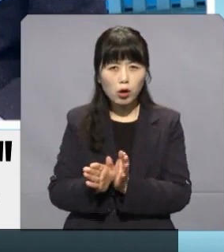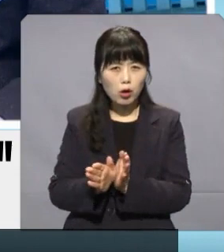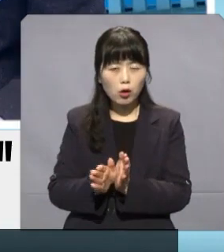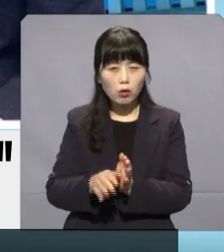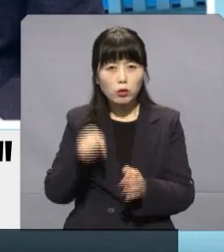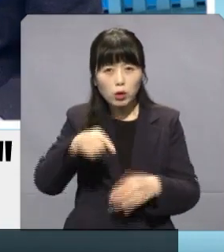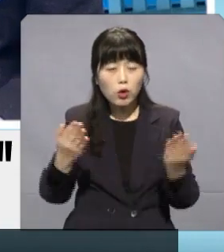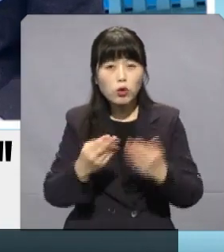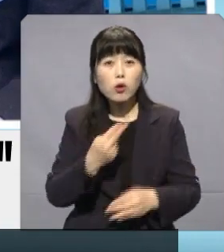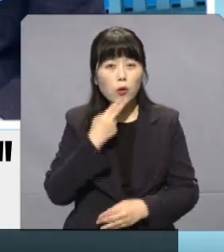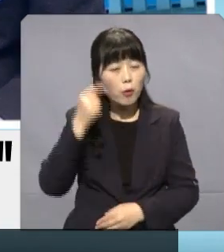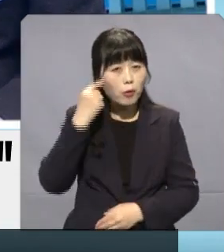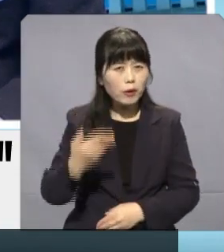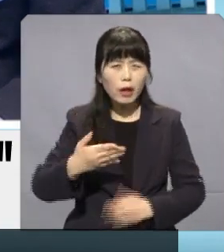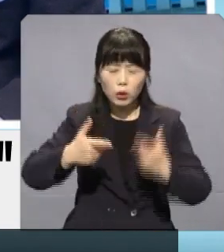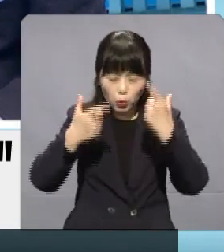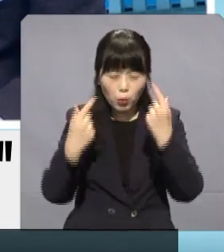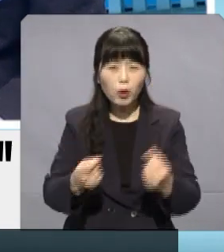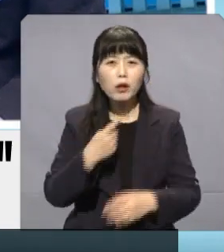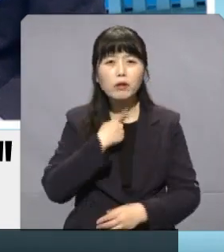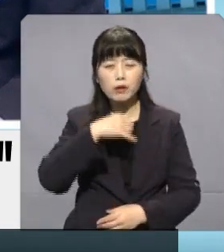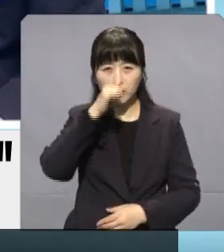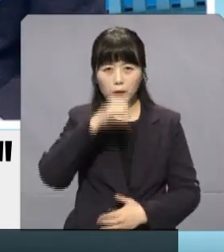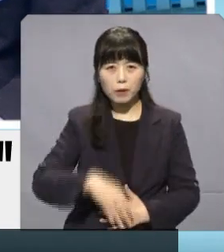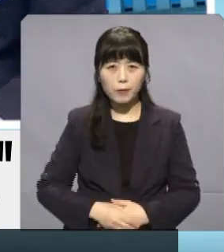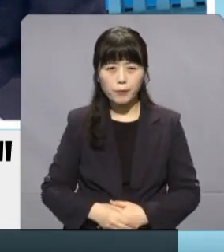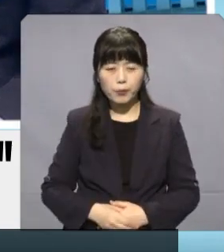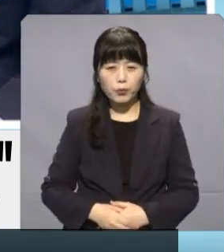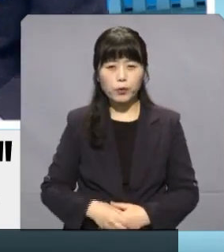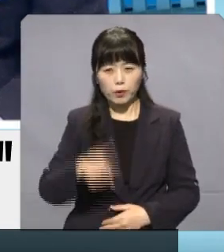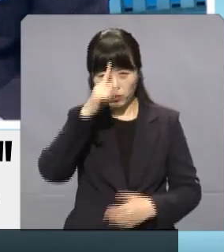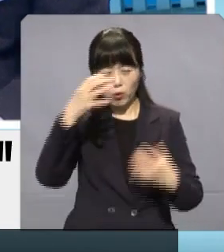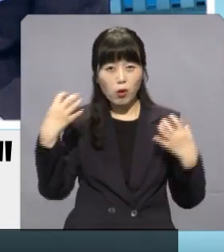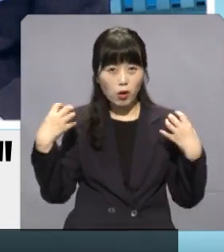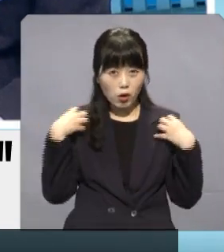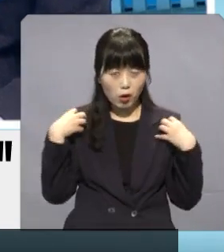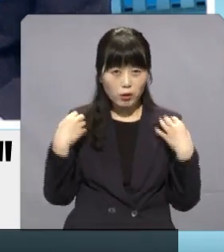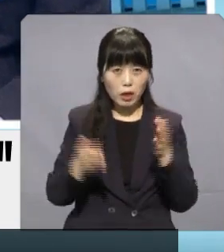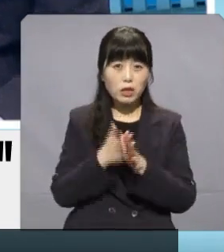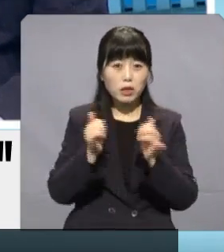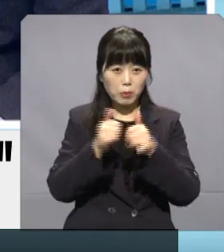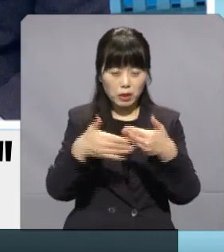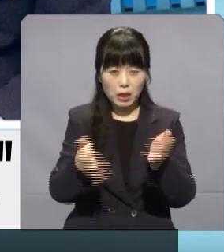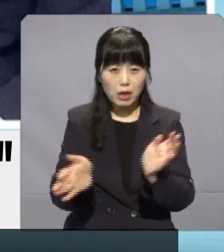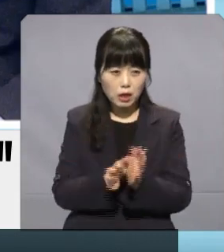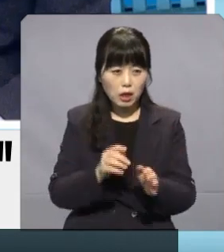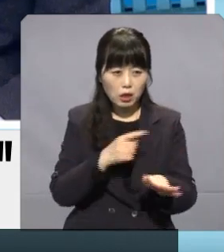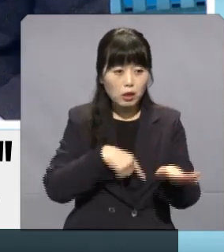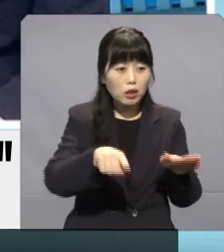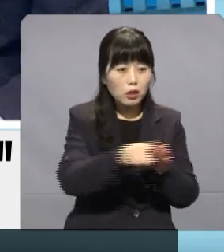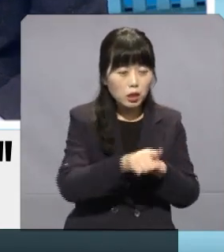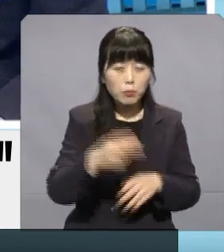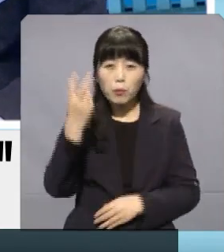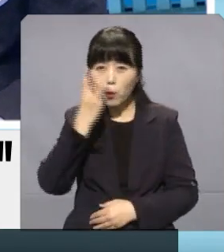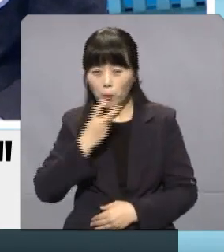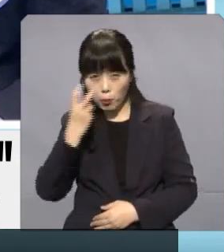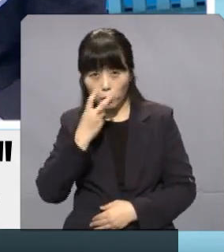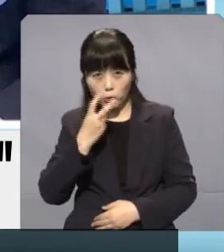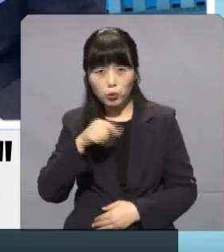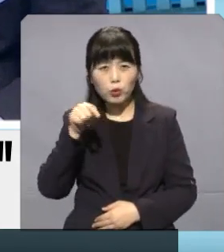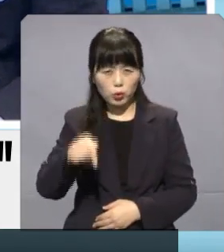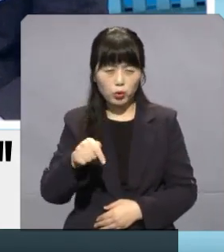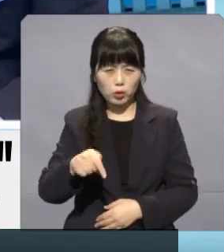있었거든요 이런 거는 정권의 어떤 꼬리표 시민단체의 여기는 진보 여기는 보수 이런